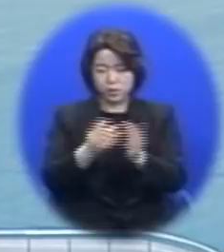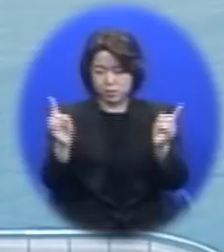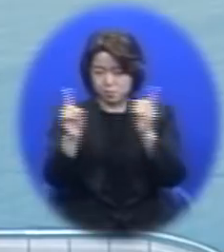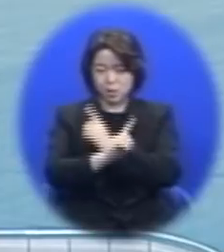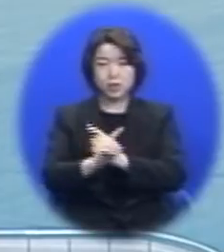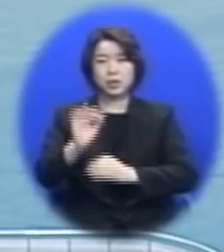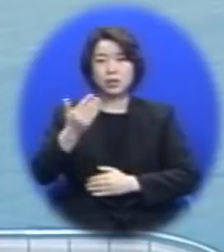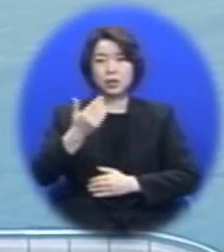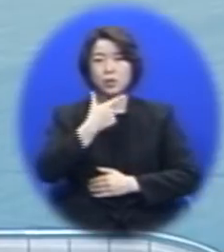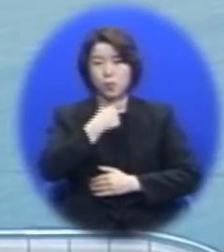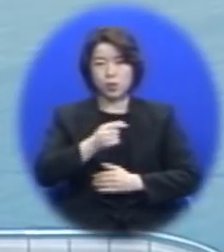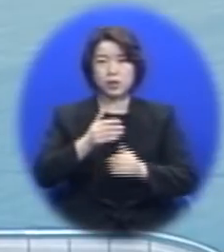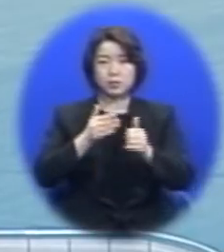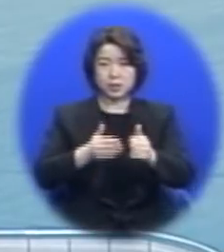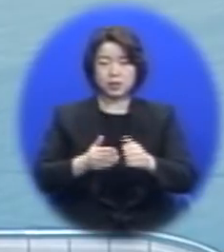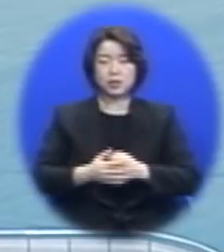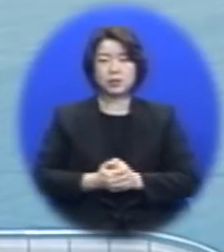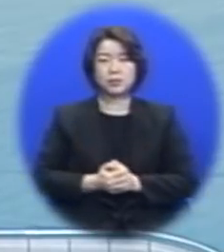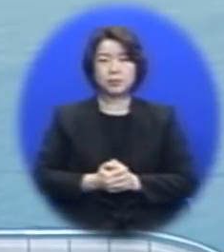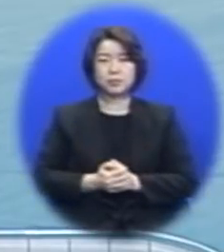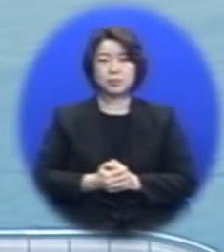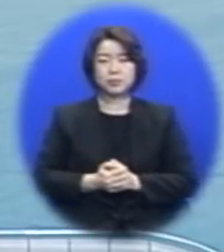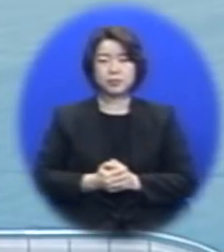되기를 원합니다.